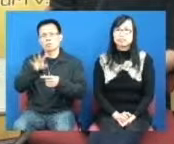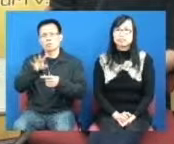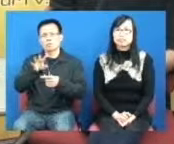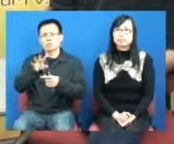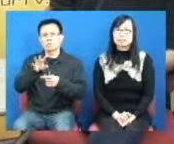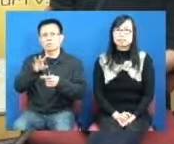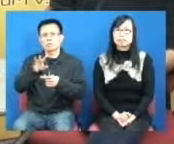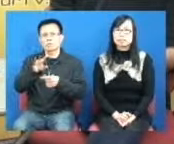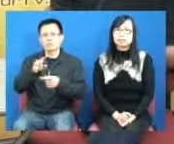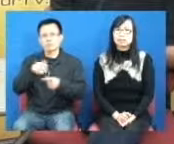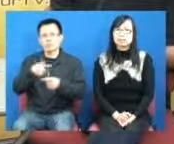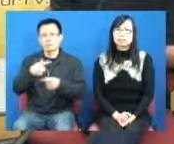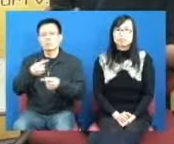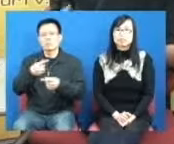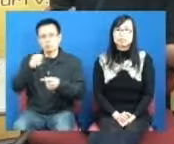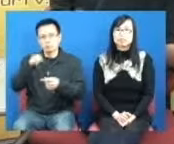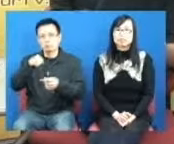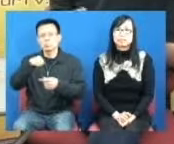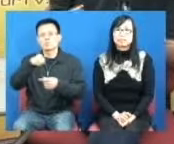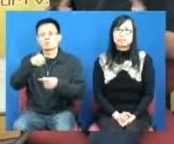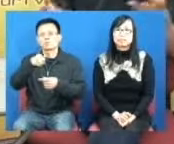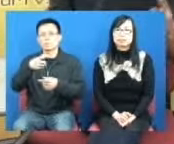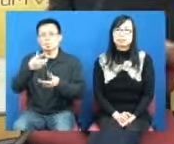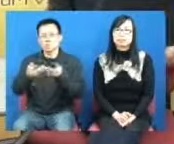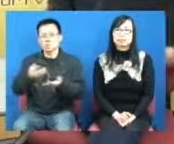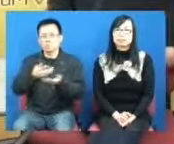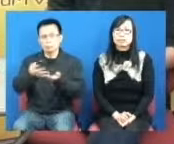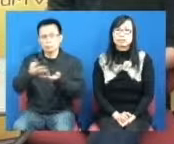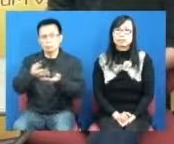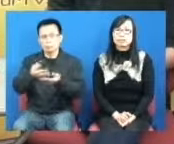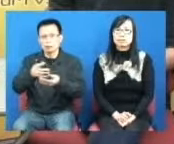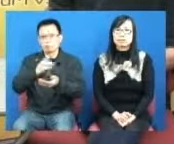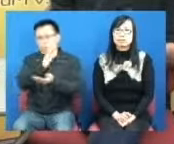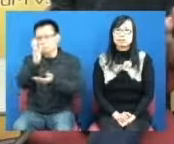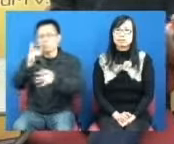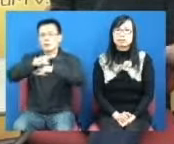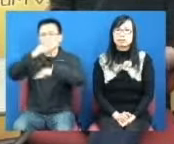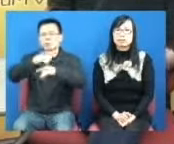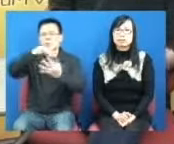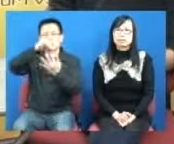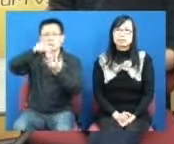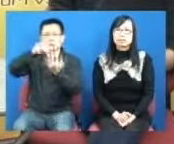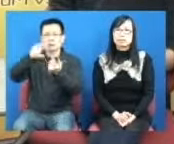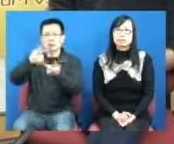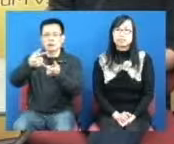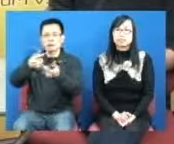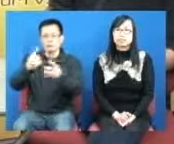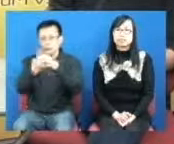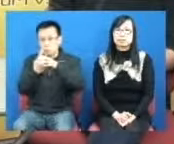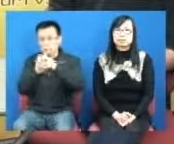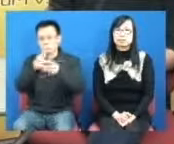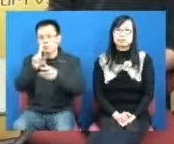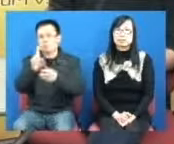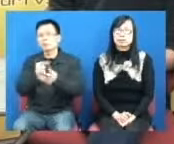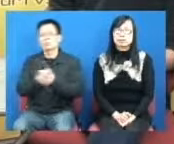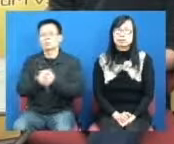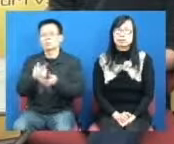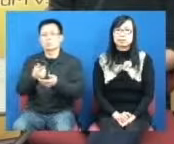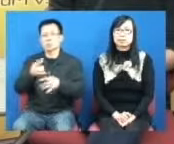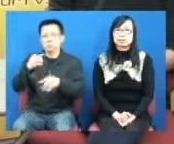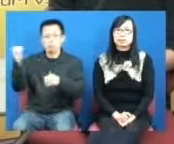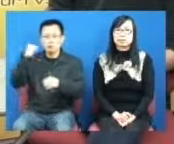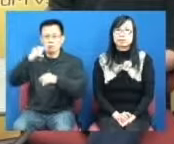都會的給大家兩隻基金我們會看收費問題但是我們想說的是強